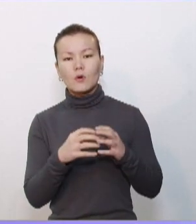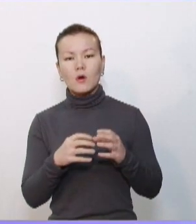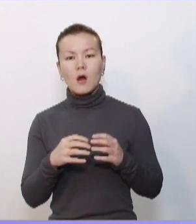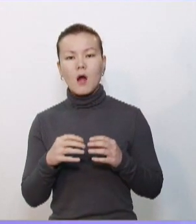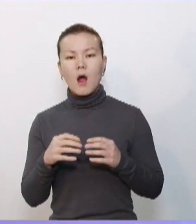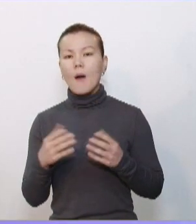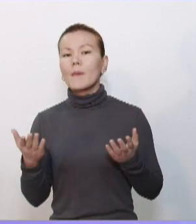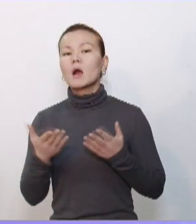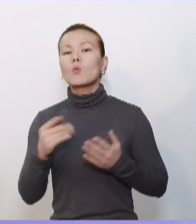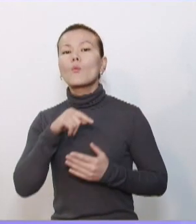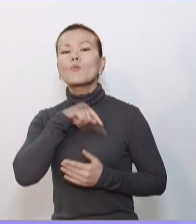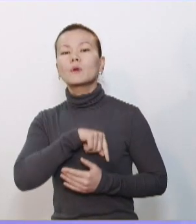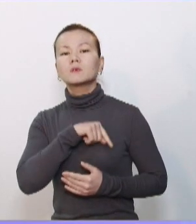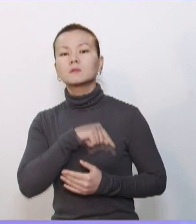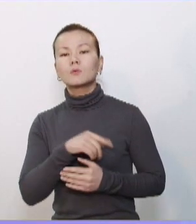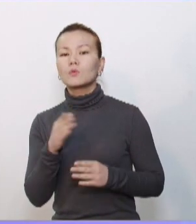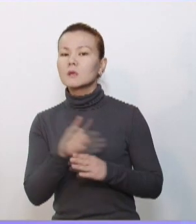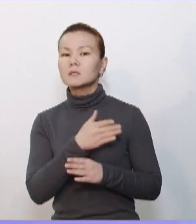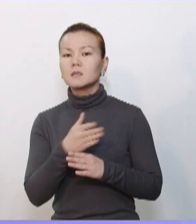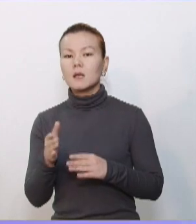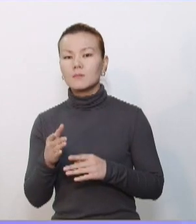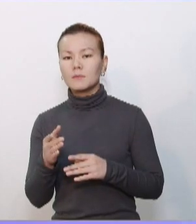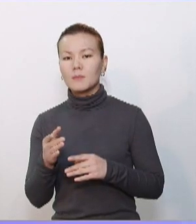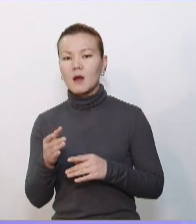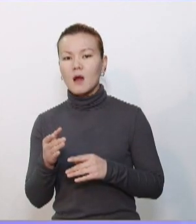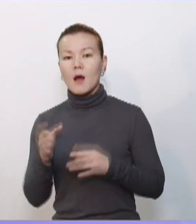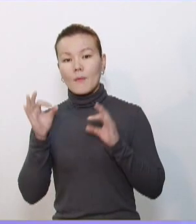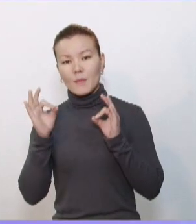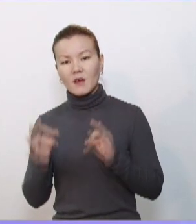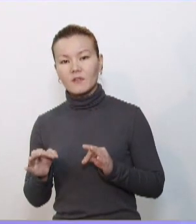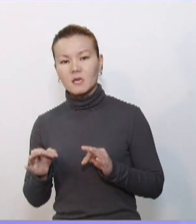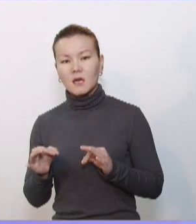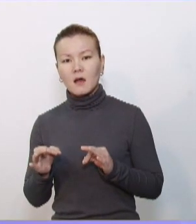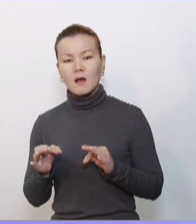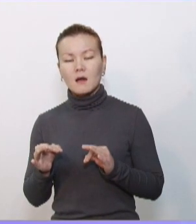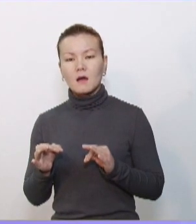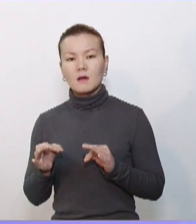можно разделить эти слова? Правильно,